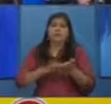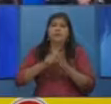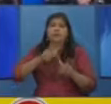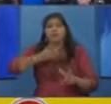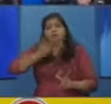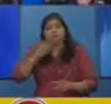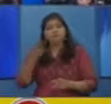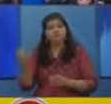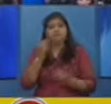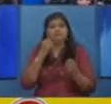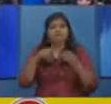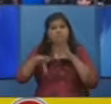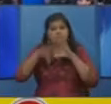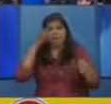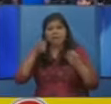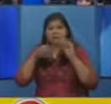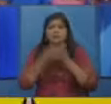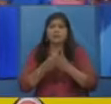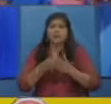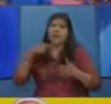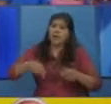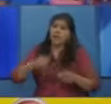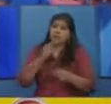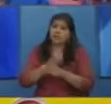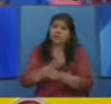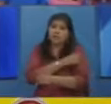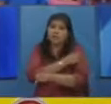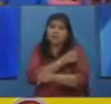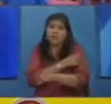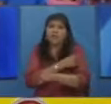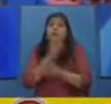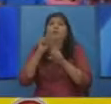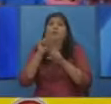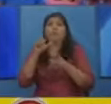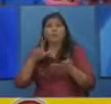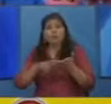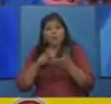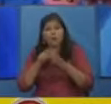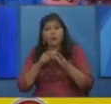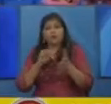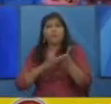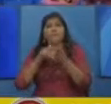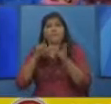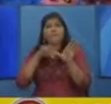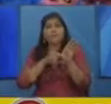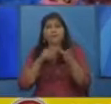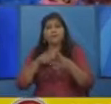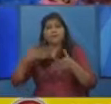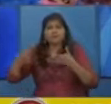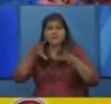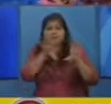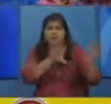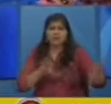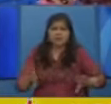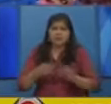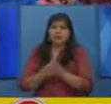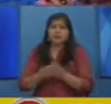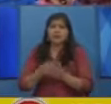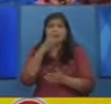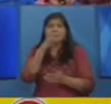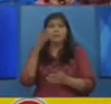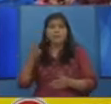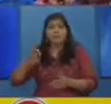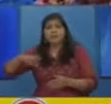हैं। आज जर्मनी हो, पोलैंड हो, मलेशिया हो, ऐसे करीब 20 अन्य देशों में